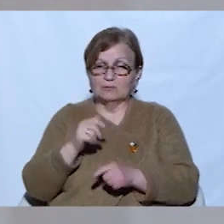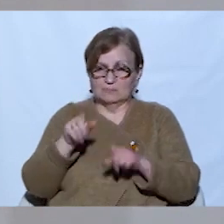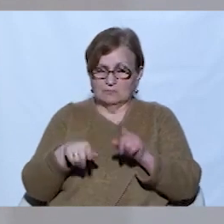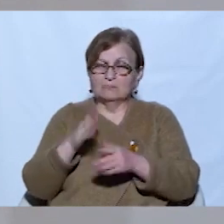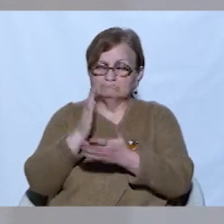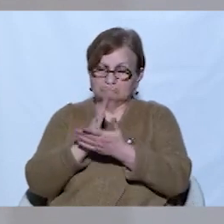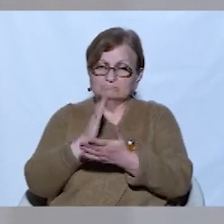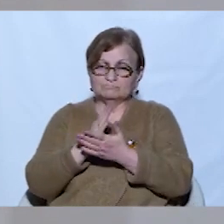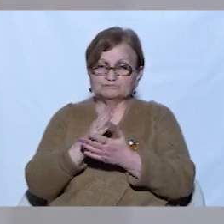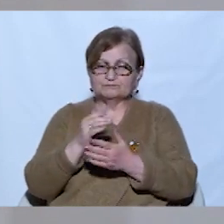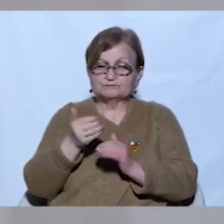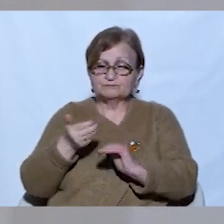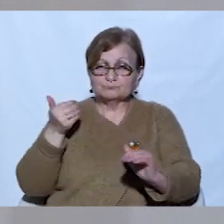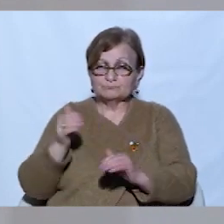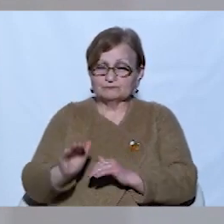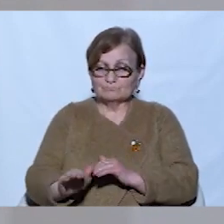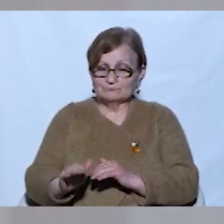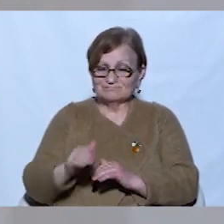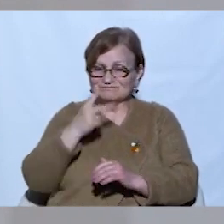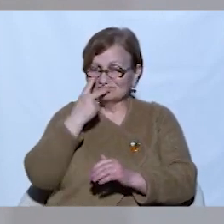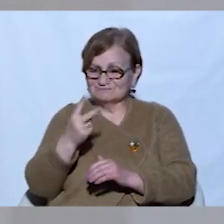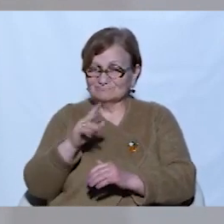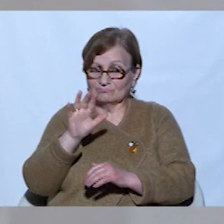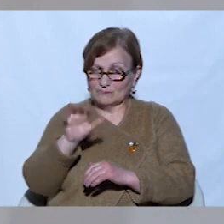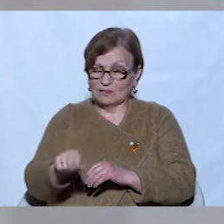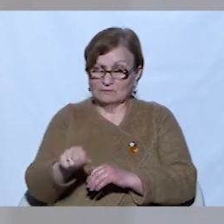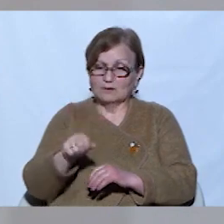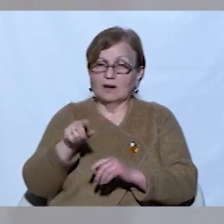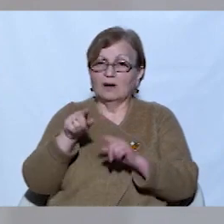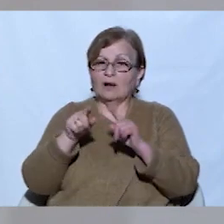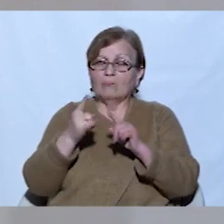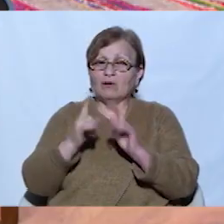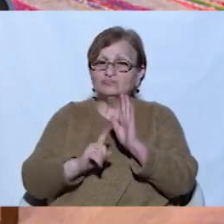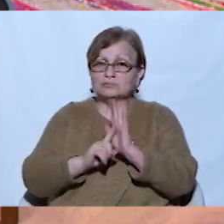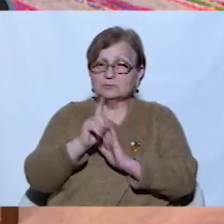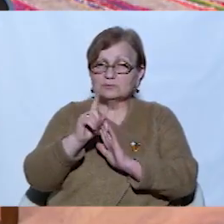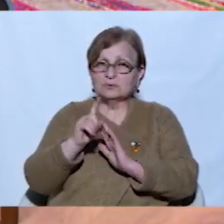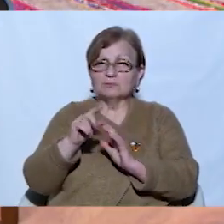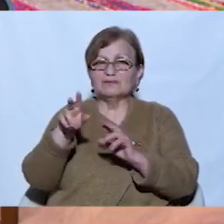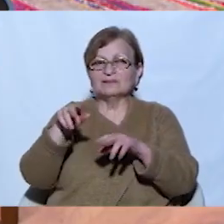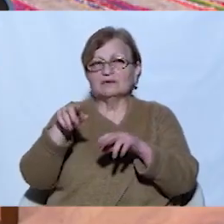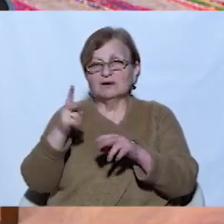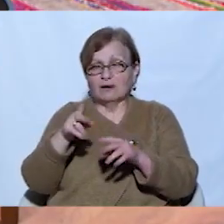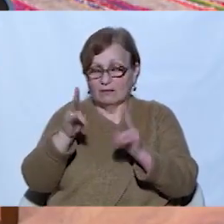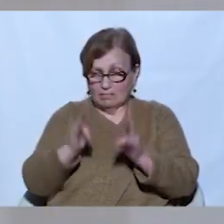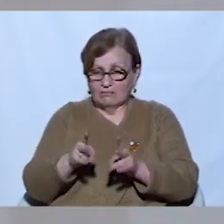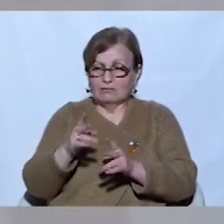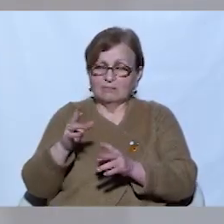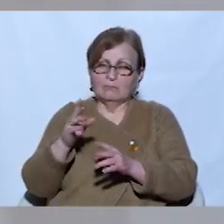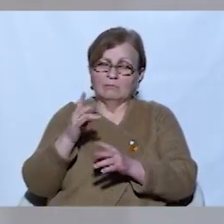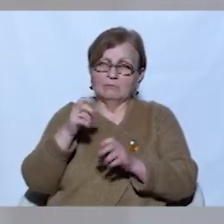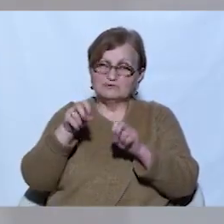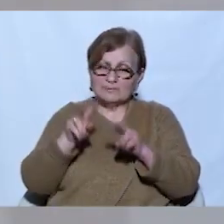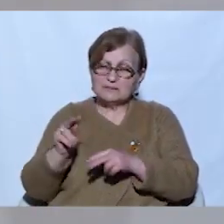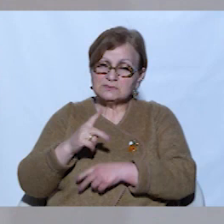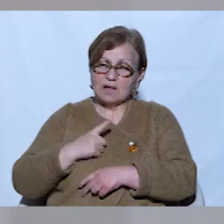რომ რაც უფრო ადრეულ ასაკში არის ქცევა გამოდიფერენცირებული და რაც უფრო ადრეულ ასაკში იწყებს სპეციალისტი მშობელთან ერთად